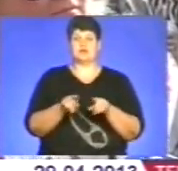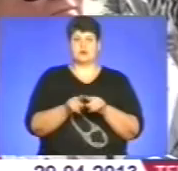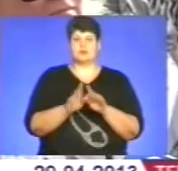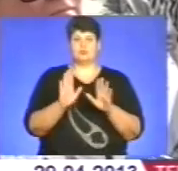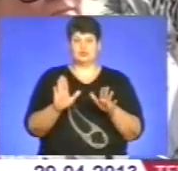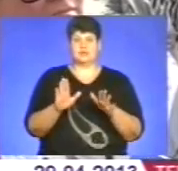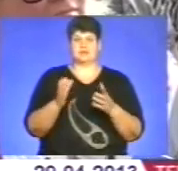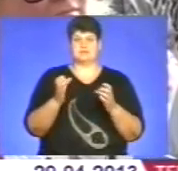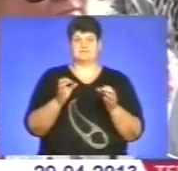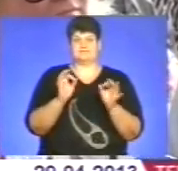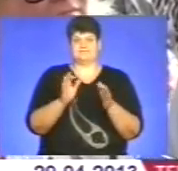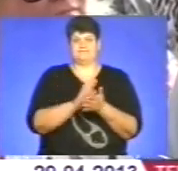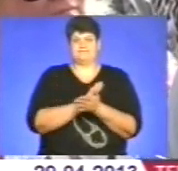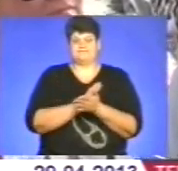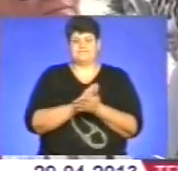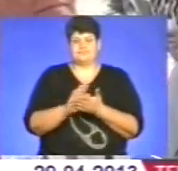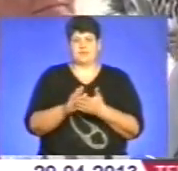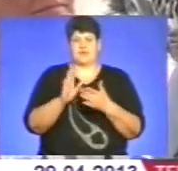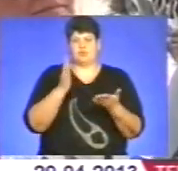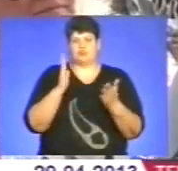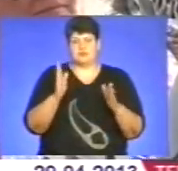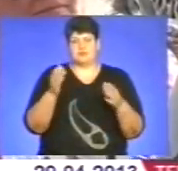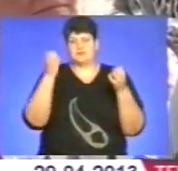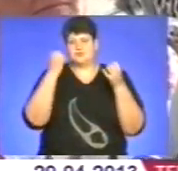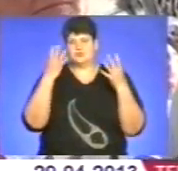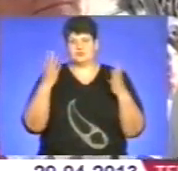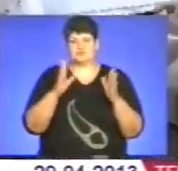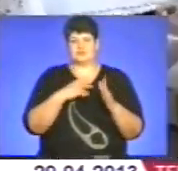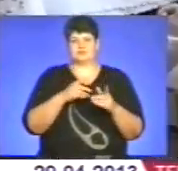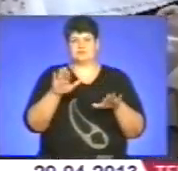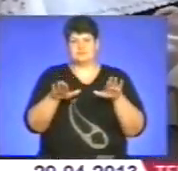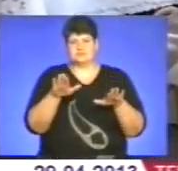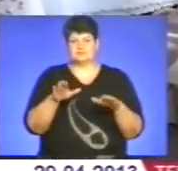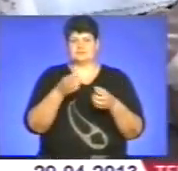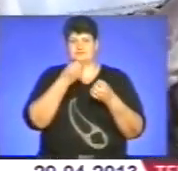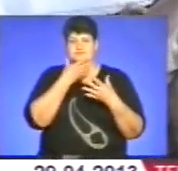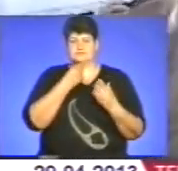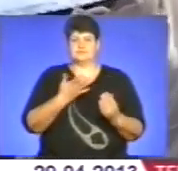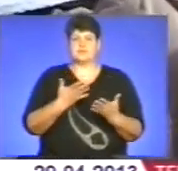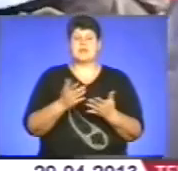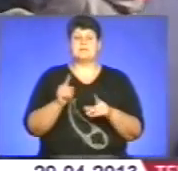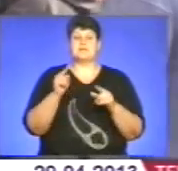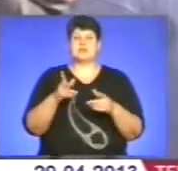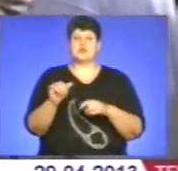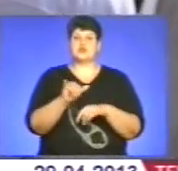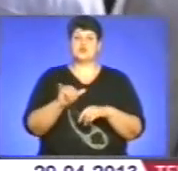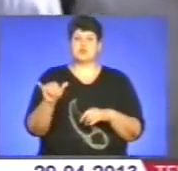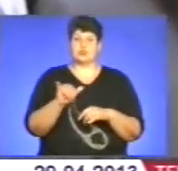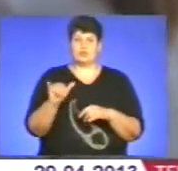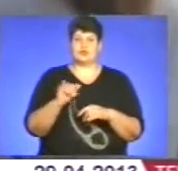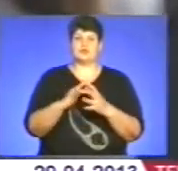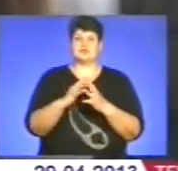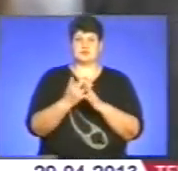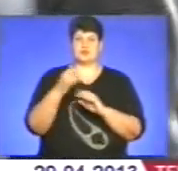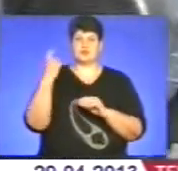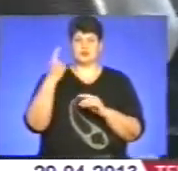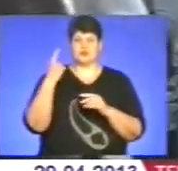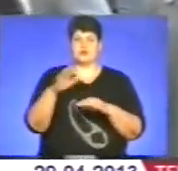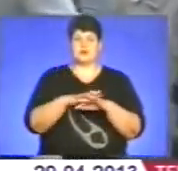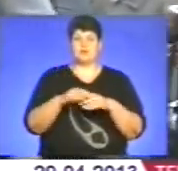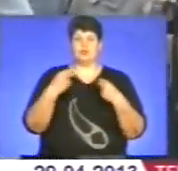якась санітарія, буде якась культура, будемо казати, щоб воно було поважене. Під час суботнього сільськогосподарського ярмарку було